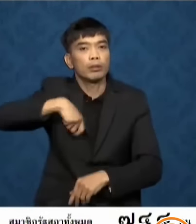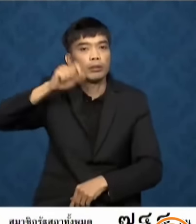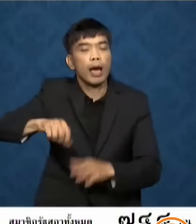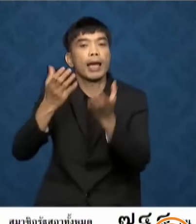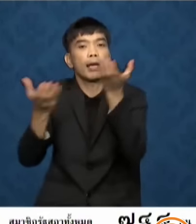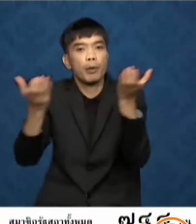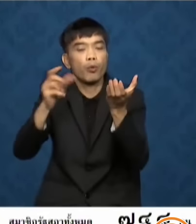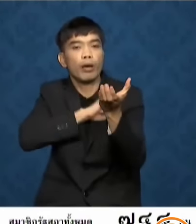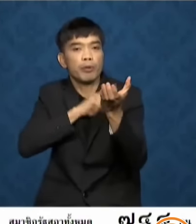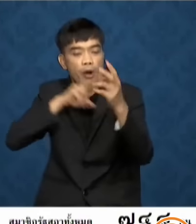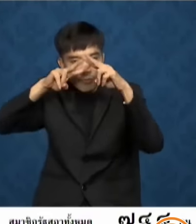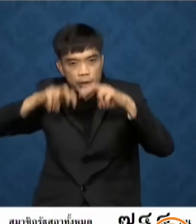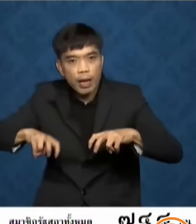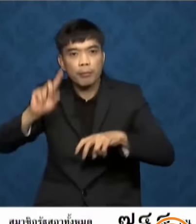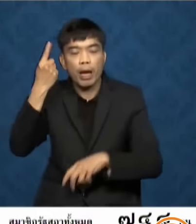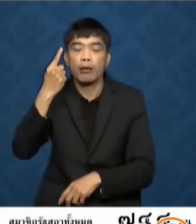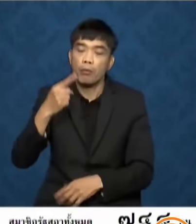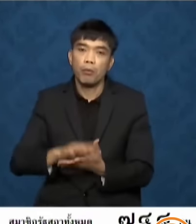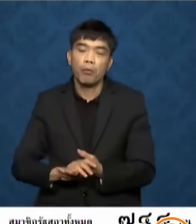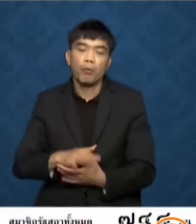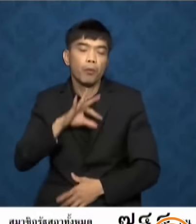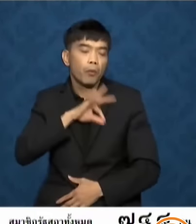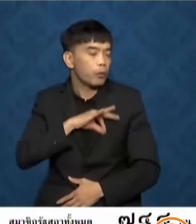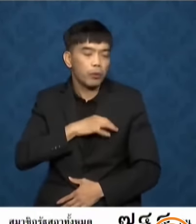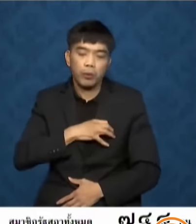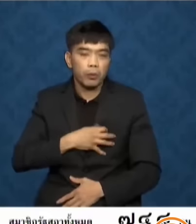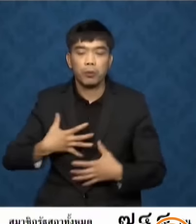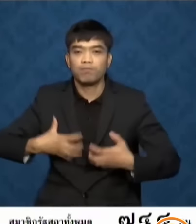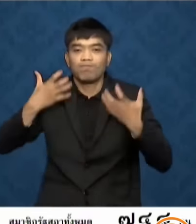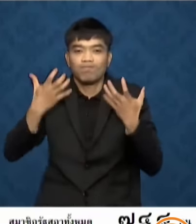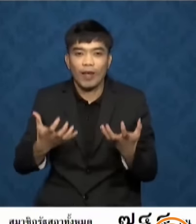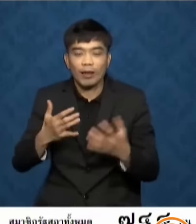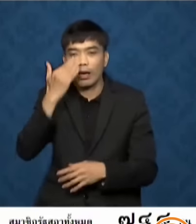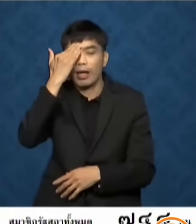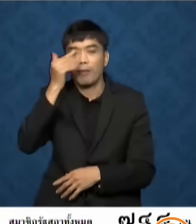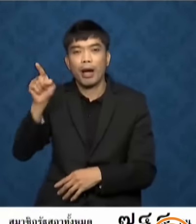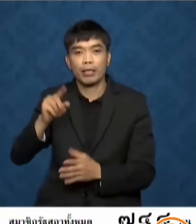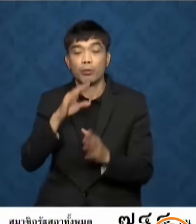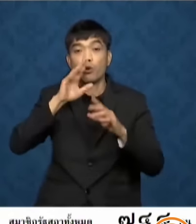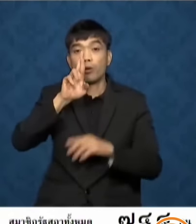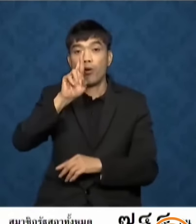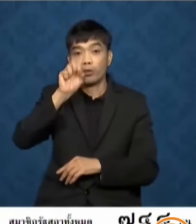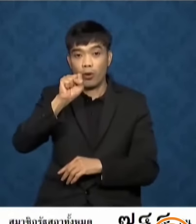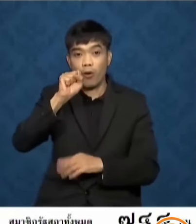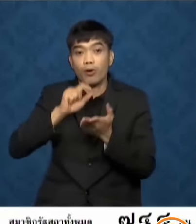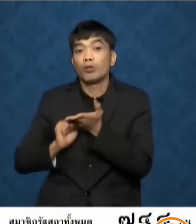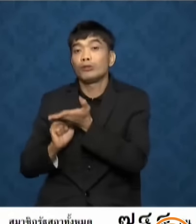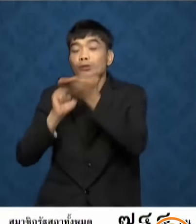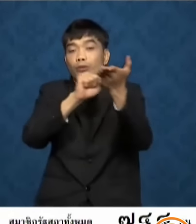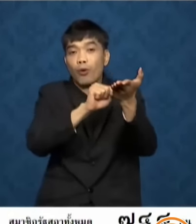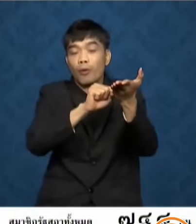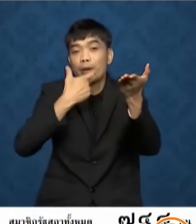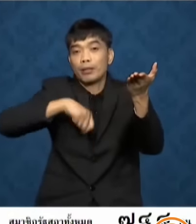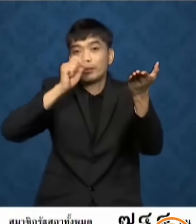สในสถามทานททำใหผมรสหนักใจจพทุครั้งที่รฐธภาส่เรื่องที่ESSโดยเฉพ opposedเรื่ที่เกี่ยวข้อง